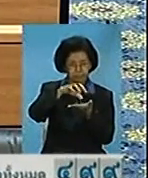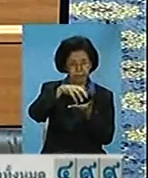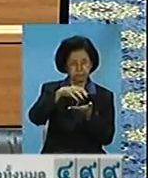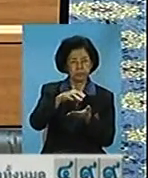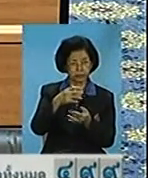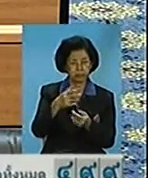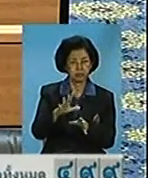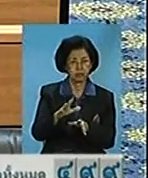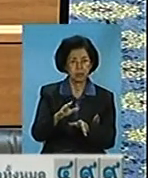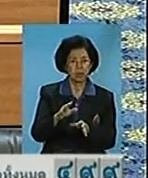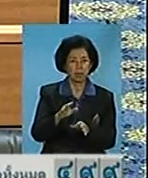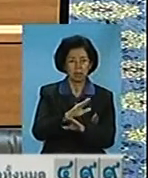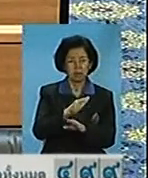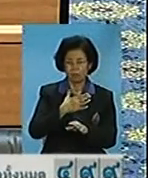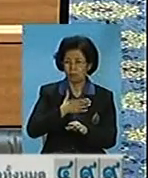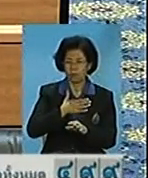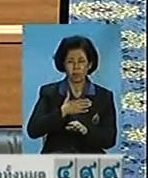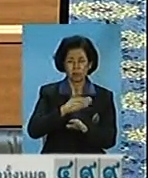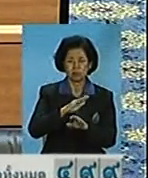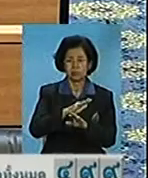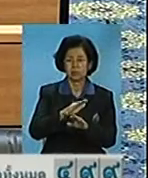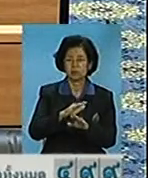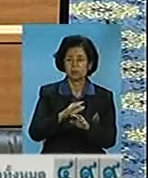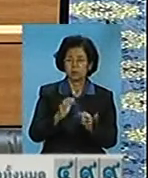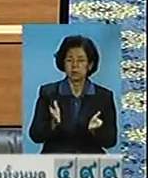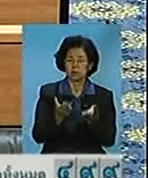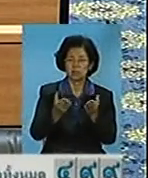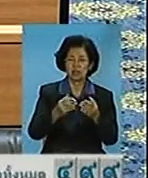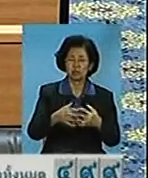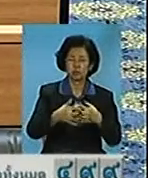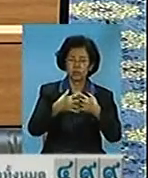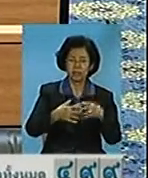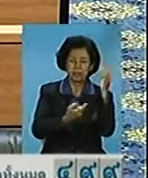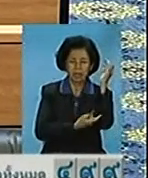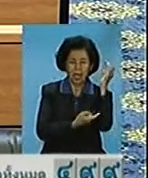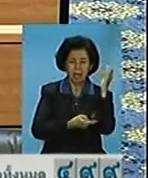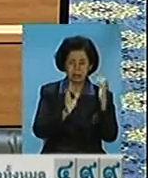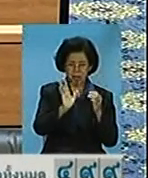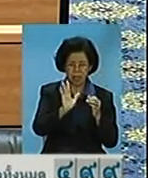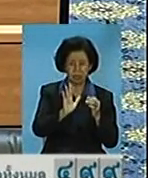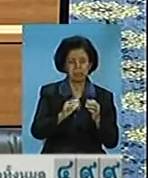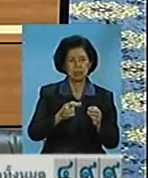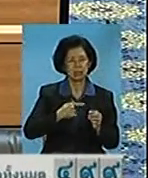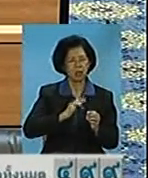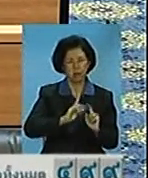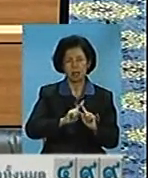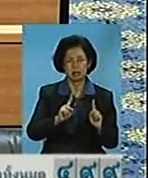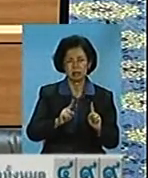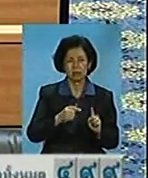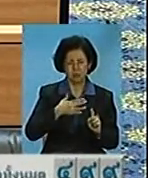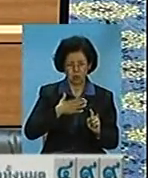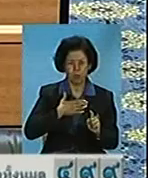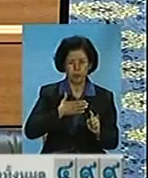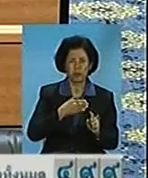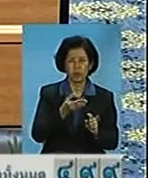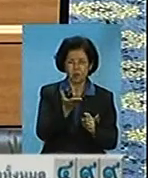ไม่ได้หมายความว่าผมไม่ส่งเสริมอุตสาหกรรมยางว่าที่จริงพวกเราเรียกร้องมานานนะครับให้